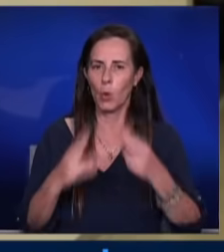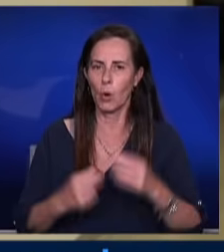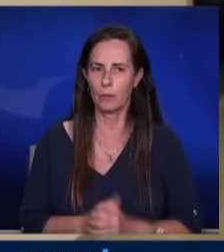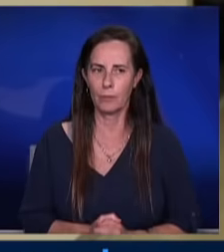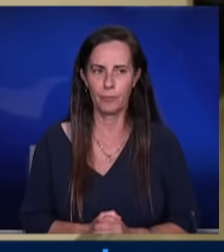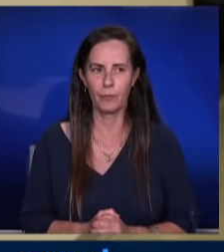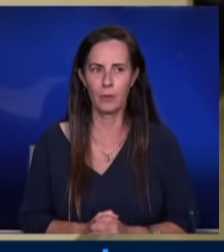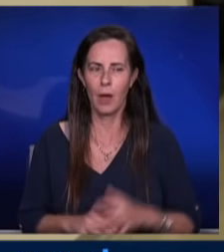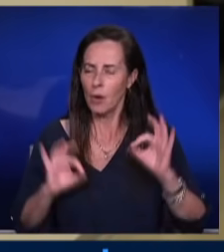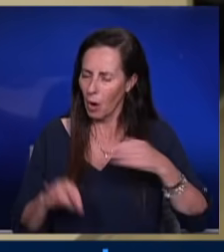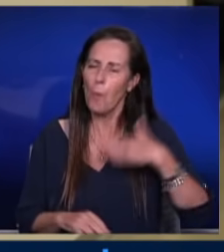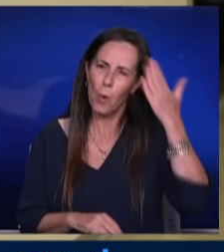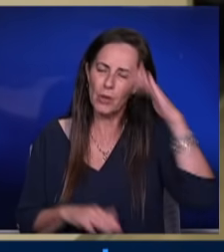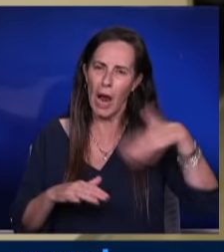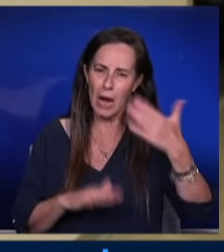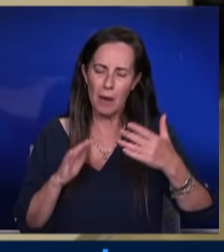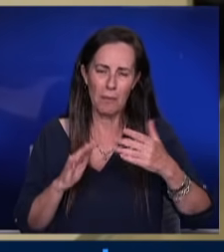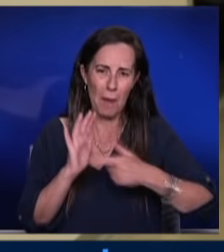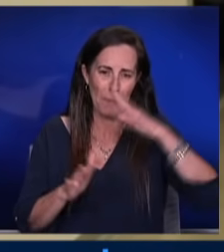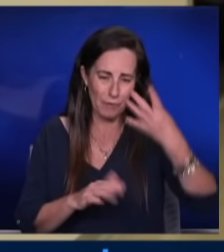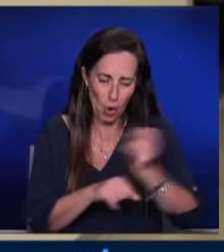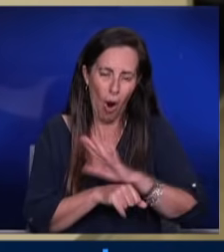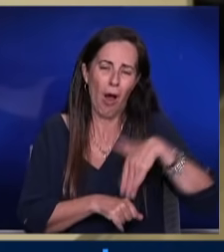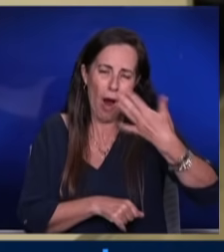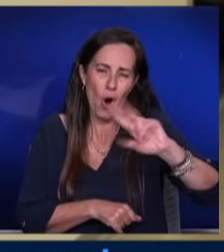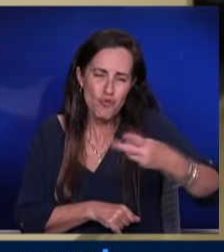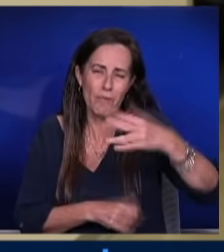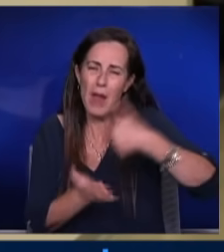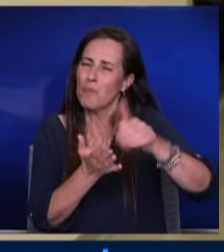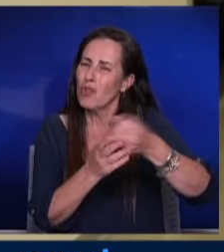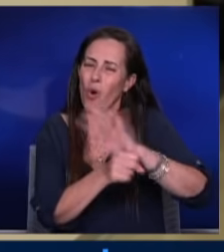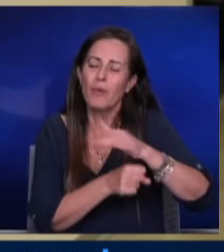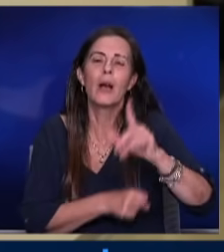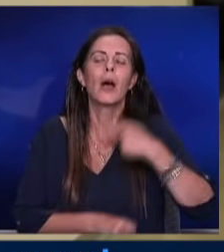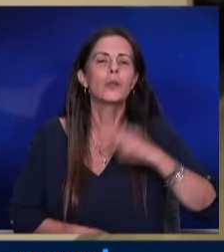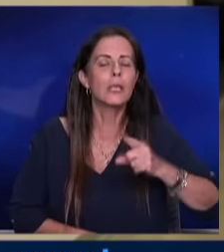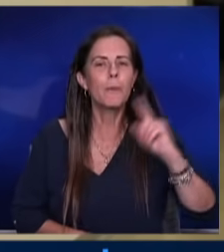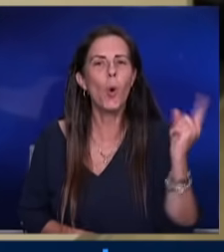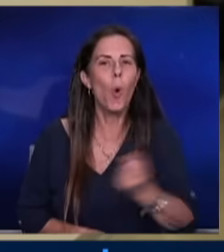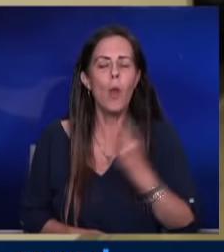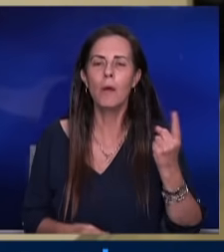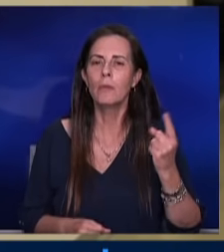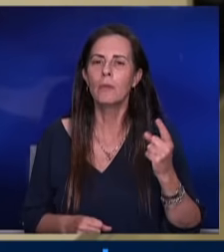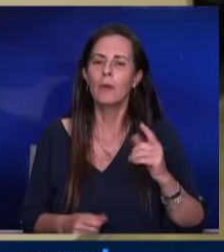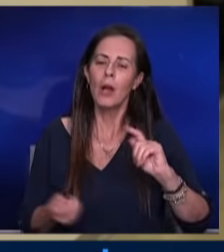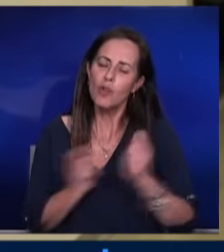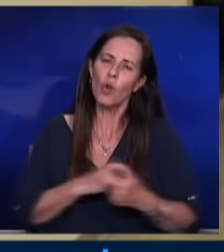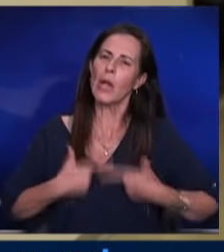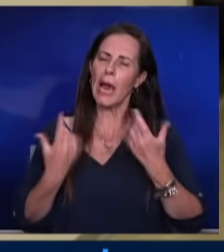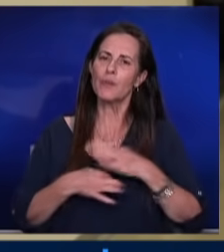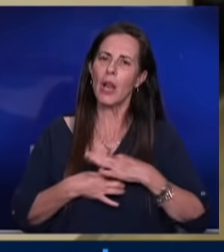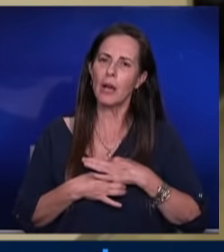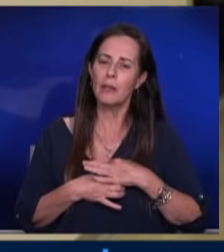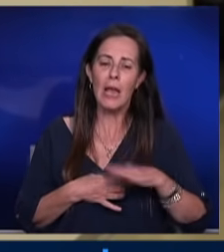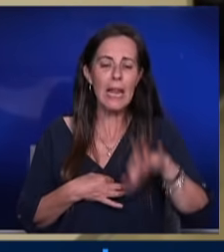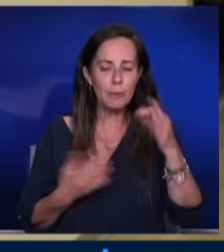אנחנו לגמרי מודעים שאחרי הגל הרביעי יש גם גל חמישי, ולכן עלינו כולנו להחליף את אורח החיים שלנו ולמצוא